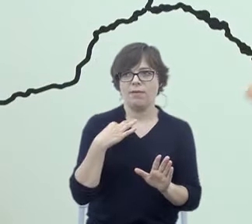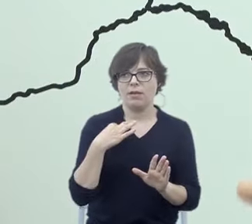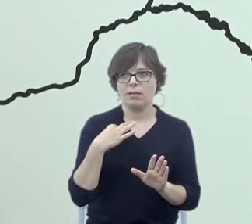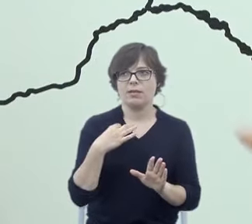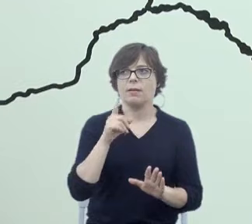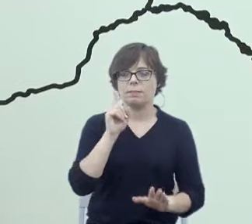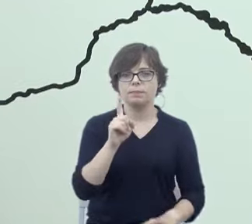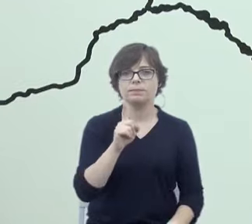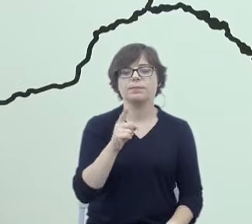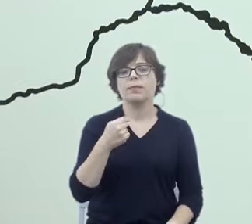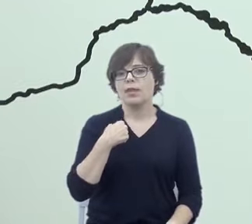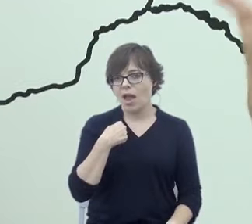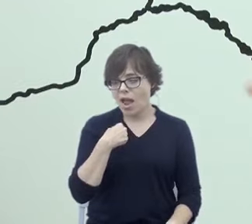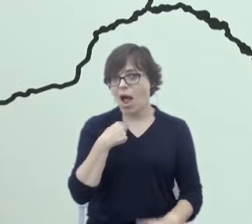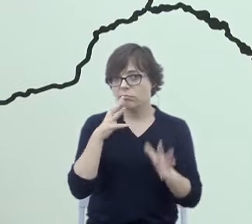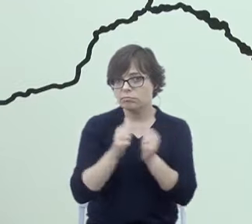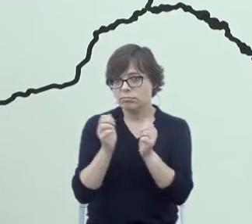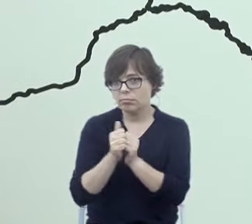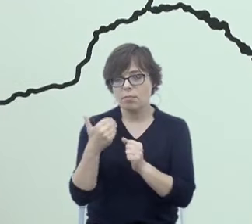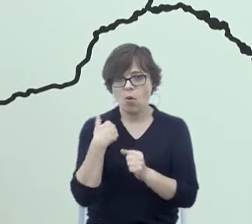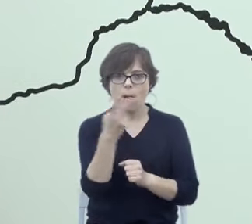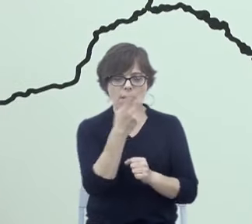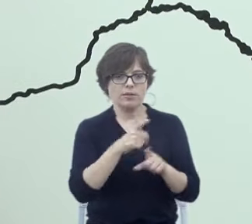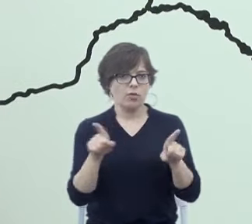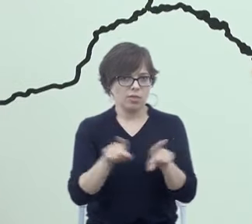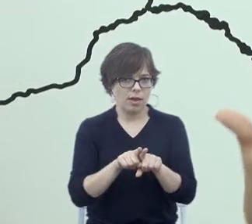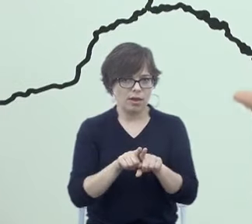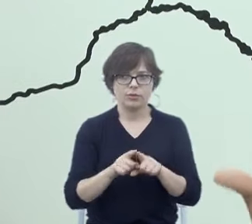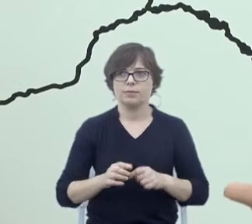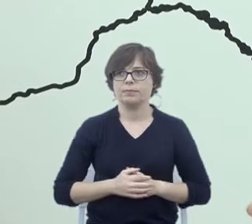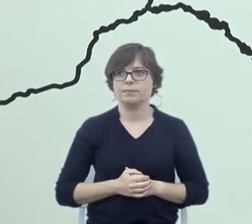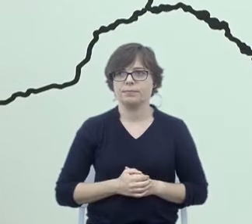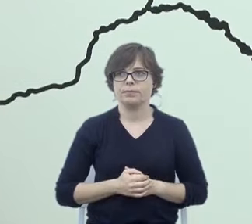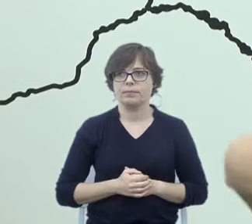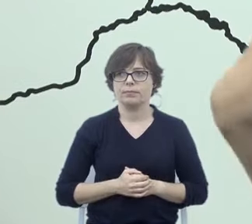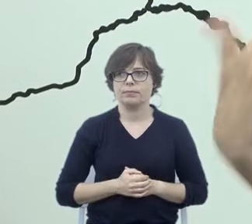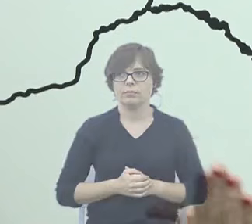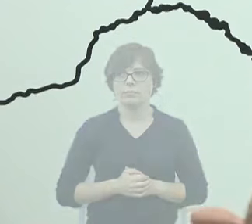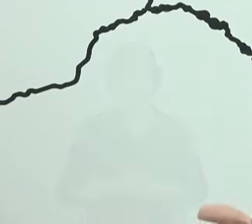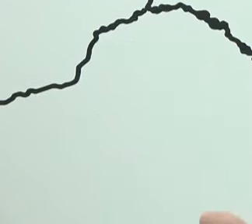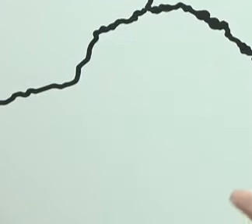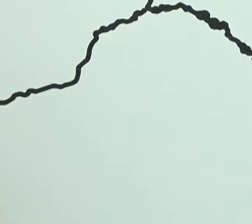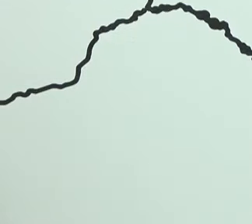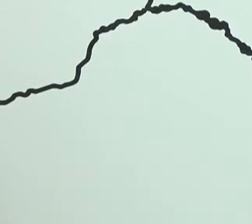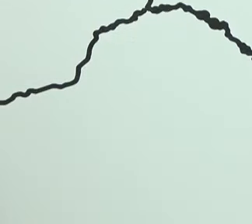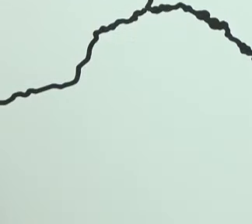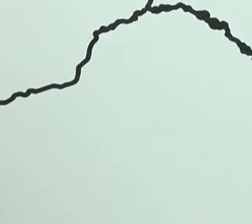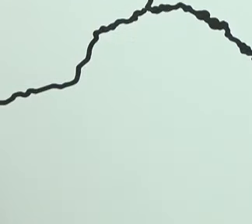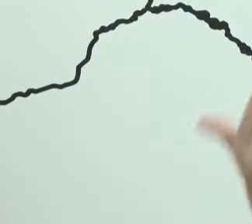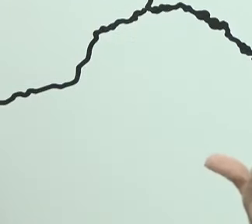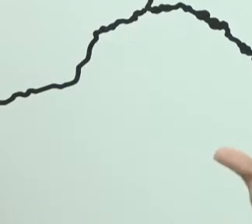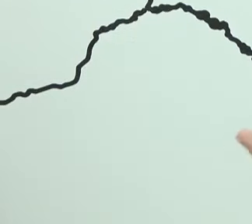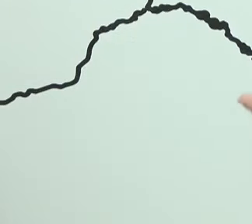Państwo, ja to odkrywałam, tak? Państwo pewnie też. Ona jak gdyby jedzie i ten dokument, który zresztą można obejrzeć,